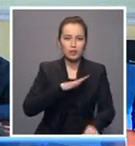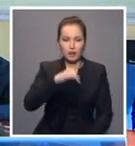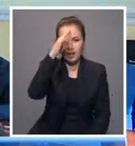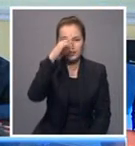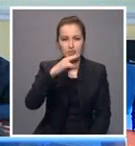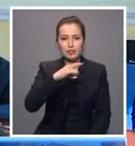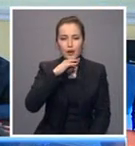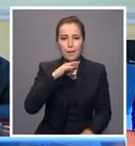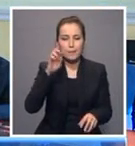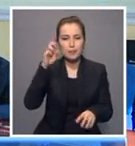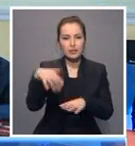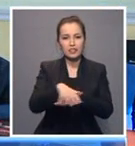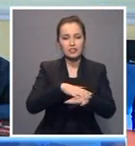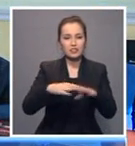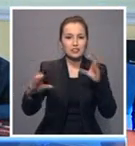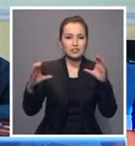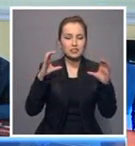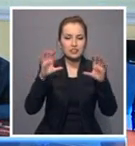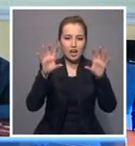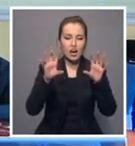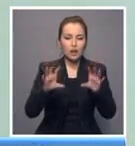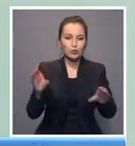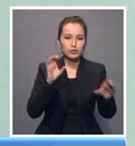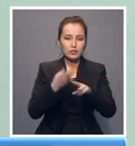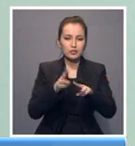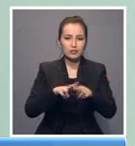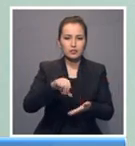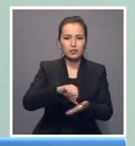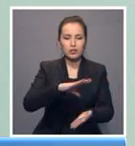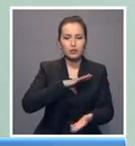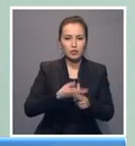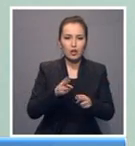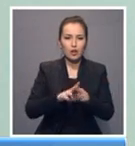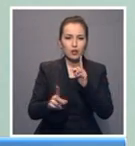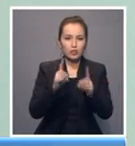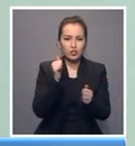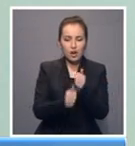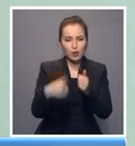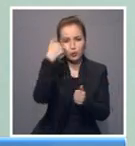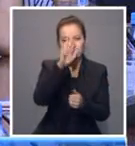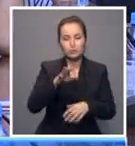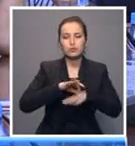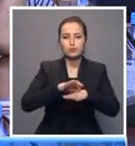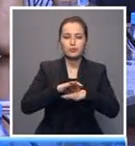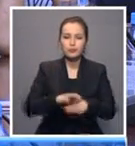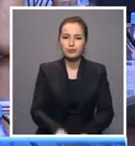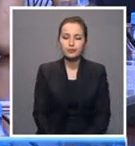заң университетінің билер кеңесі студенттер ұйымы. Ұйымдастырушылардың сөзінше, мұндай форум енді жыл сайын өткізілетін